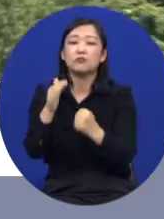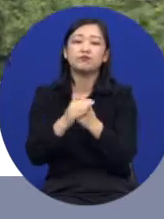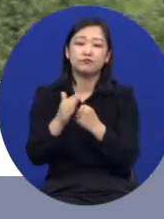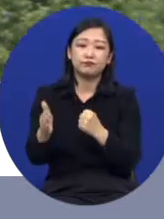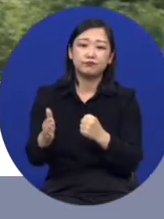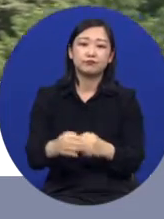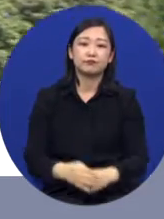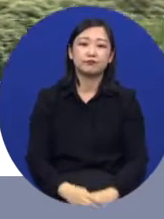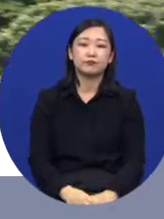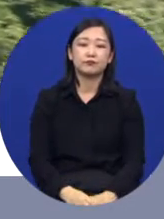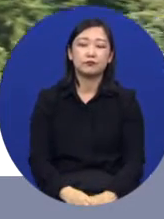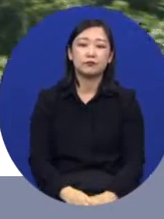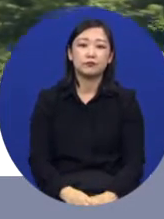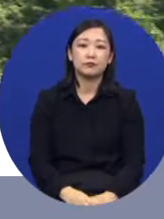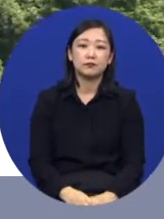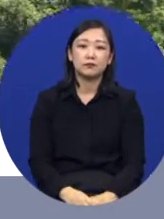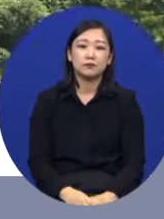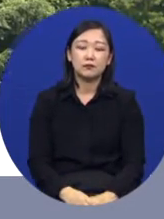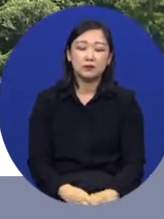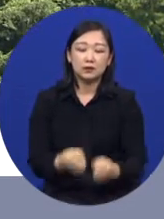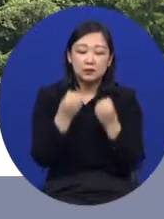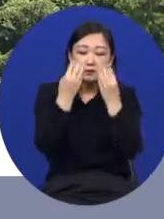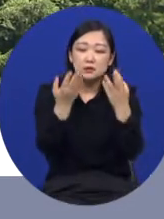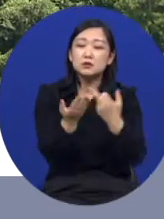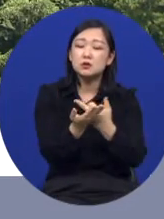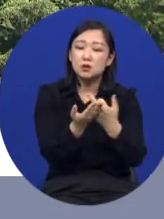때문에. 신재주권 여중고